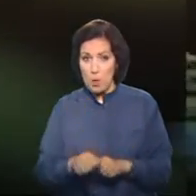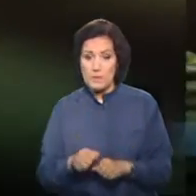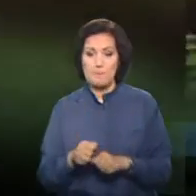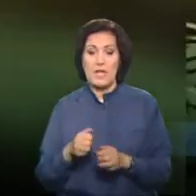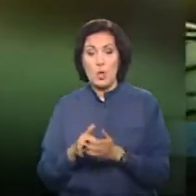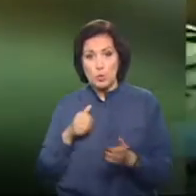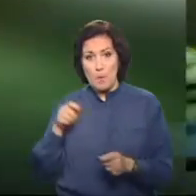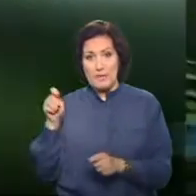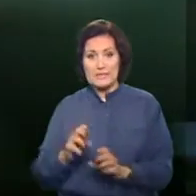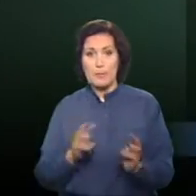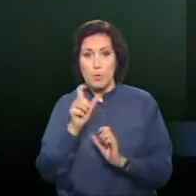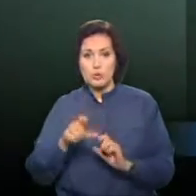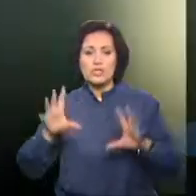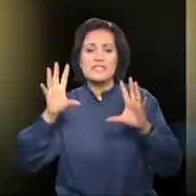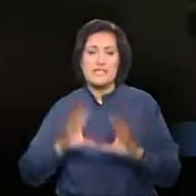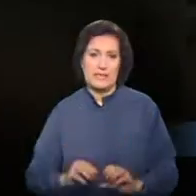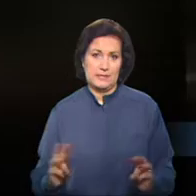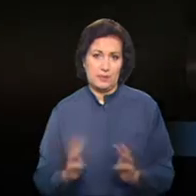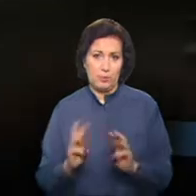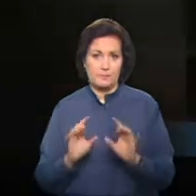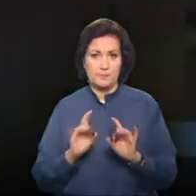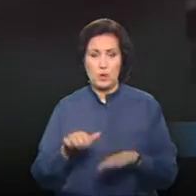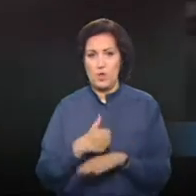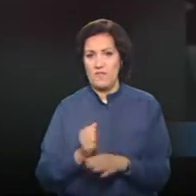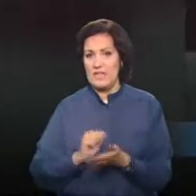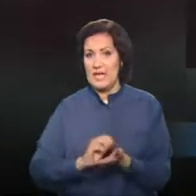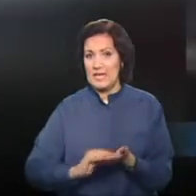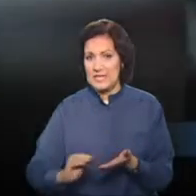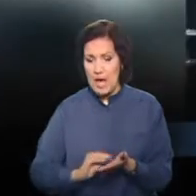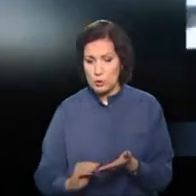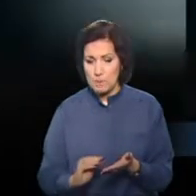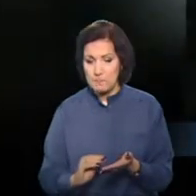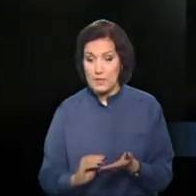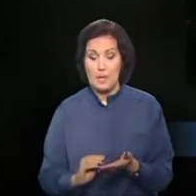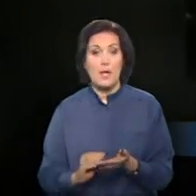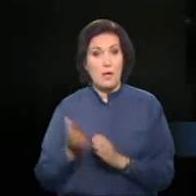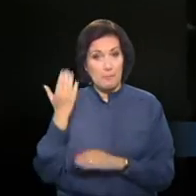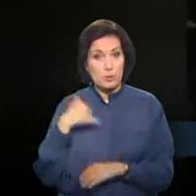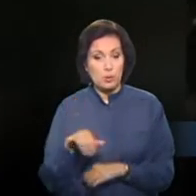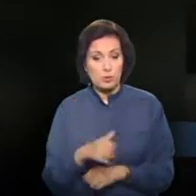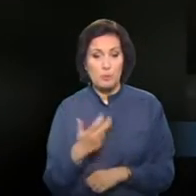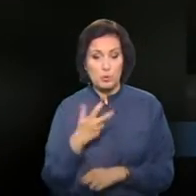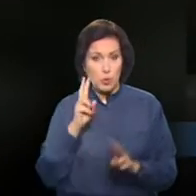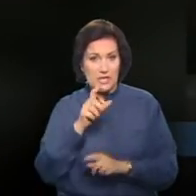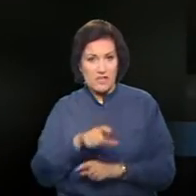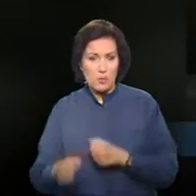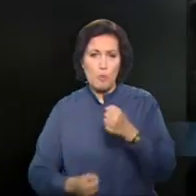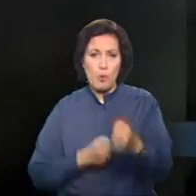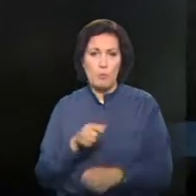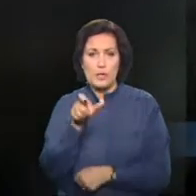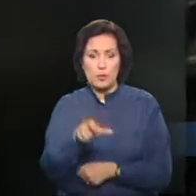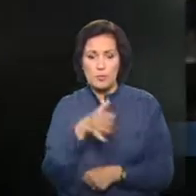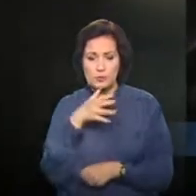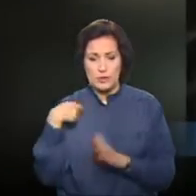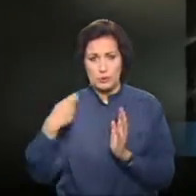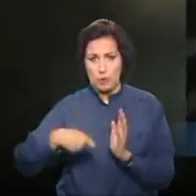приїзду пожежників загасити полум'я, розповів головний редактор Роман Варшаніце. Нагадаю, минулої суботи троє невідомих побили його під час